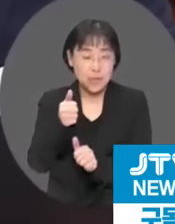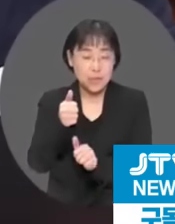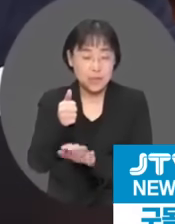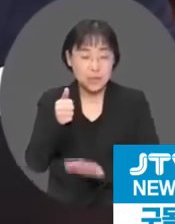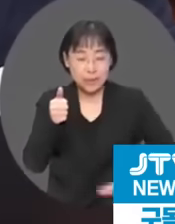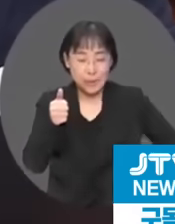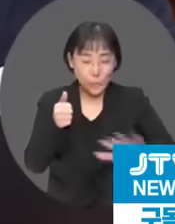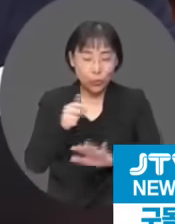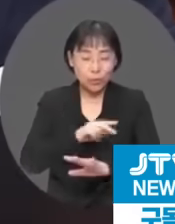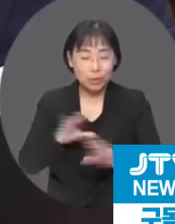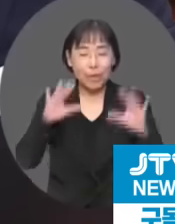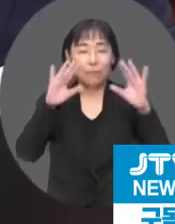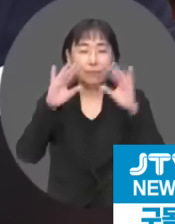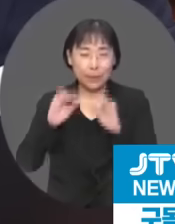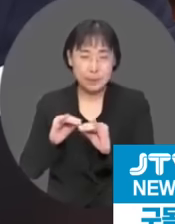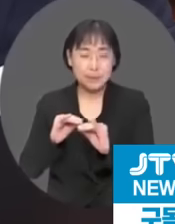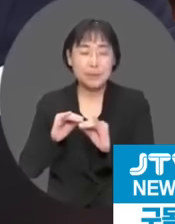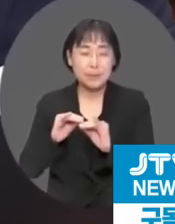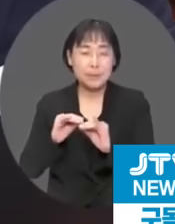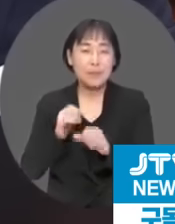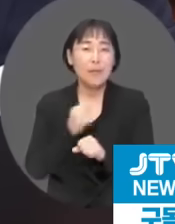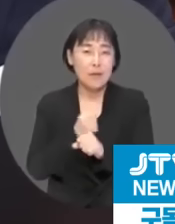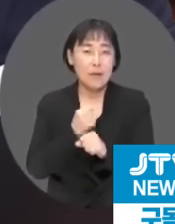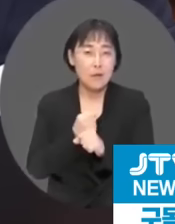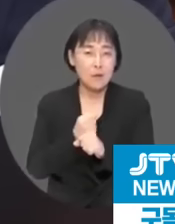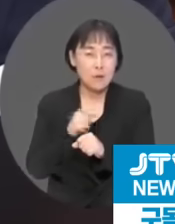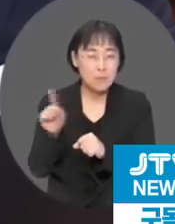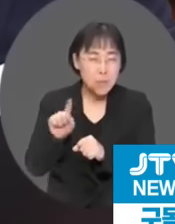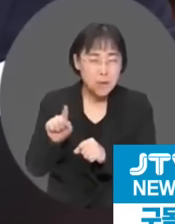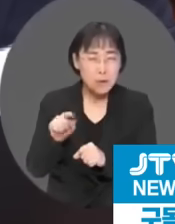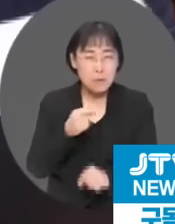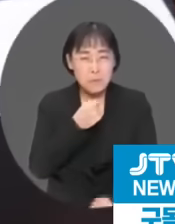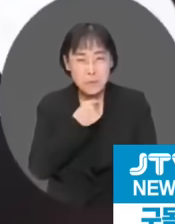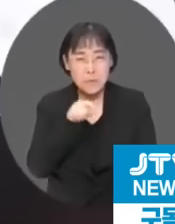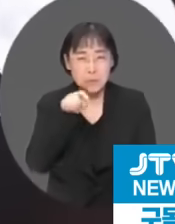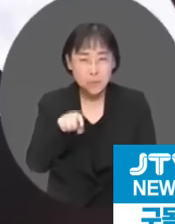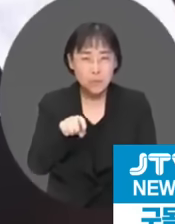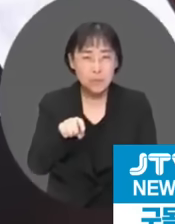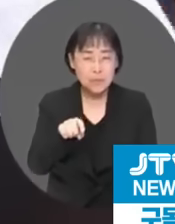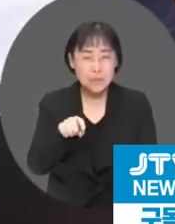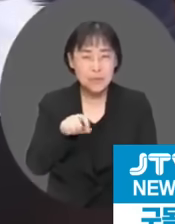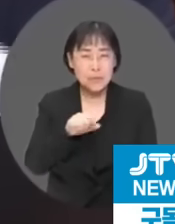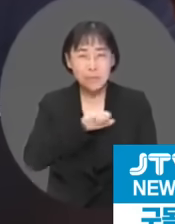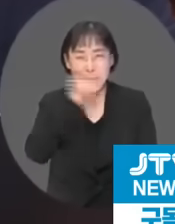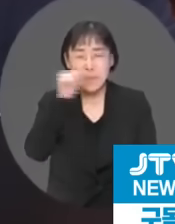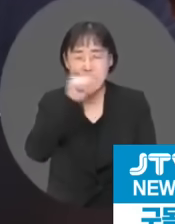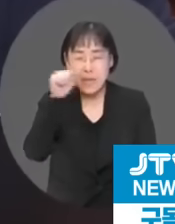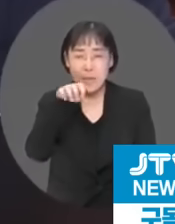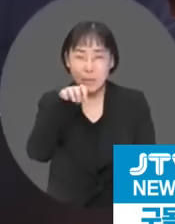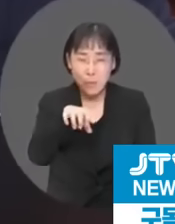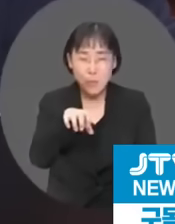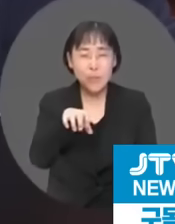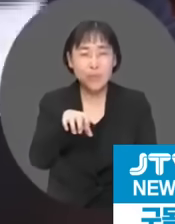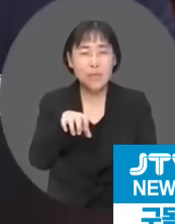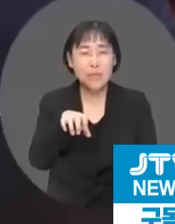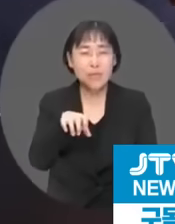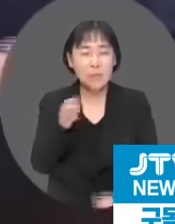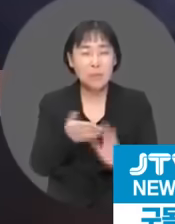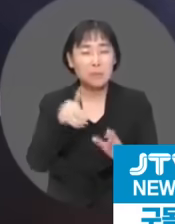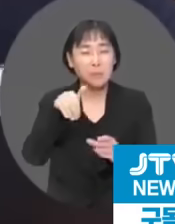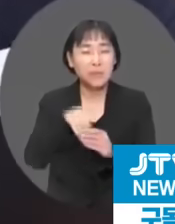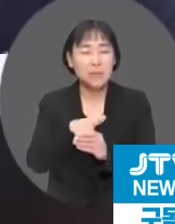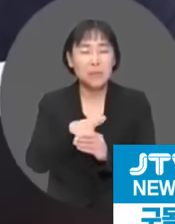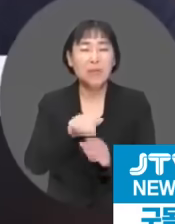어 전략 공천이나 이런게 없었습니다 엄정은 다 경선 지역으로 어 했기 때문에 그니까 17일